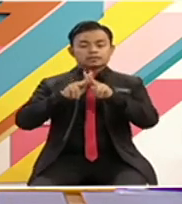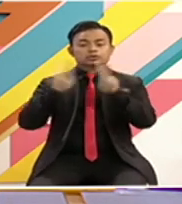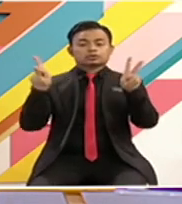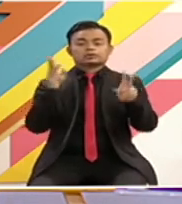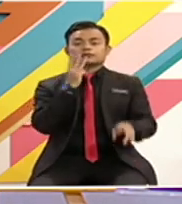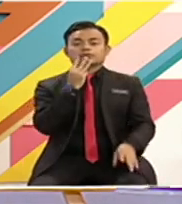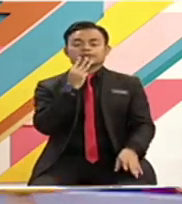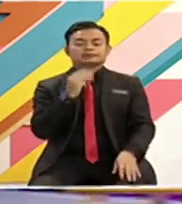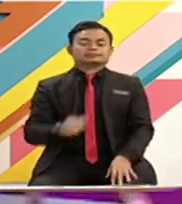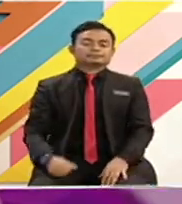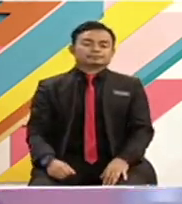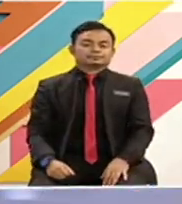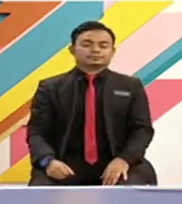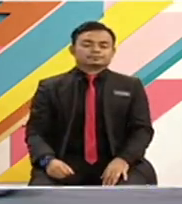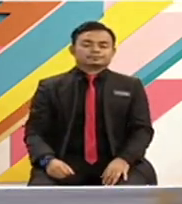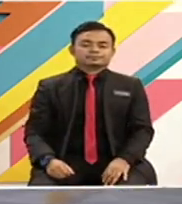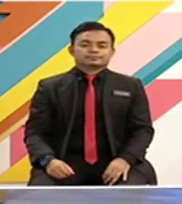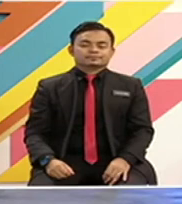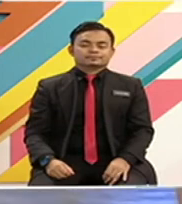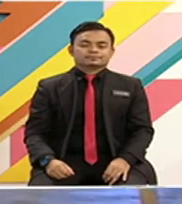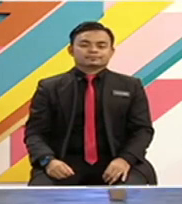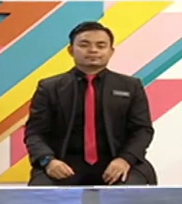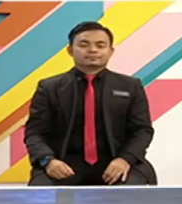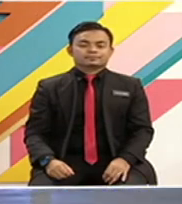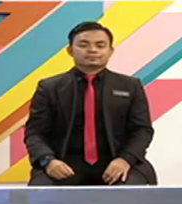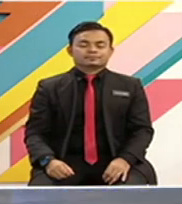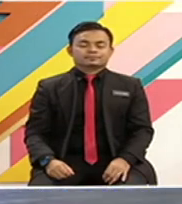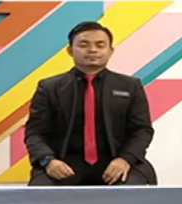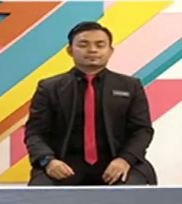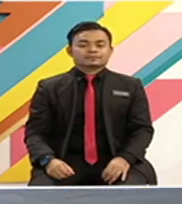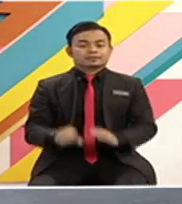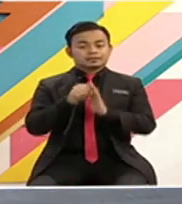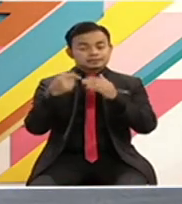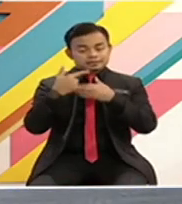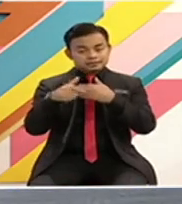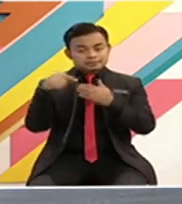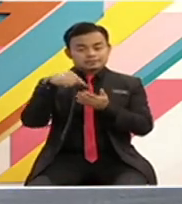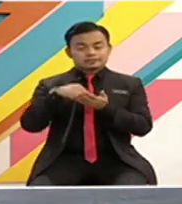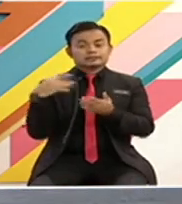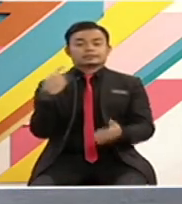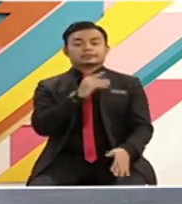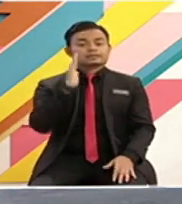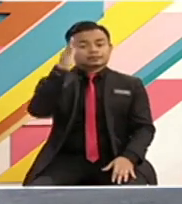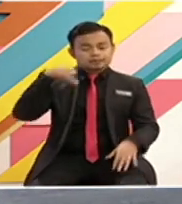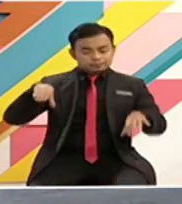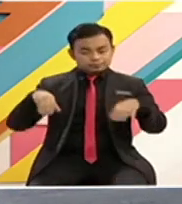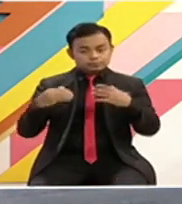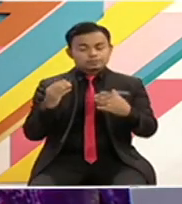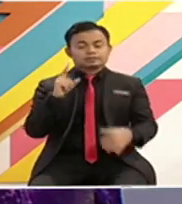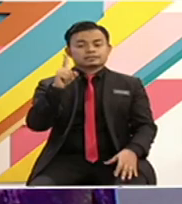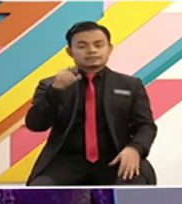Aceh bergerak ke Sule itu menunjukkan sebab selepas segmen ini Oke and membuat satu aplikasi seni